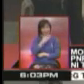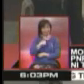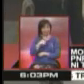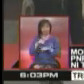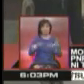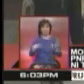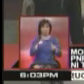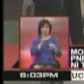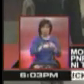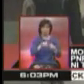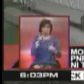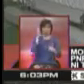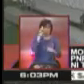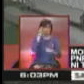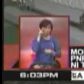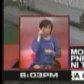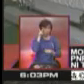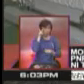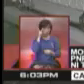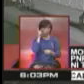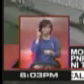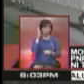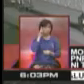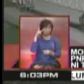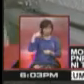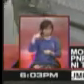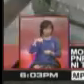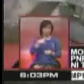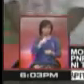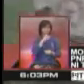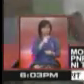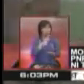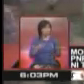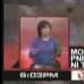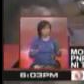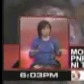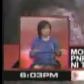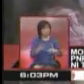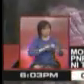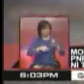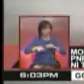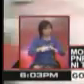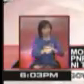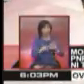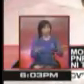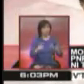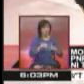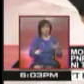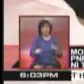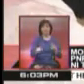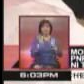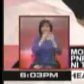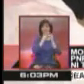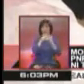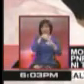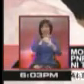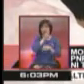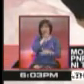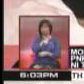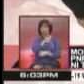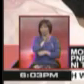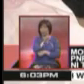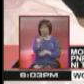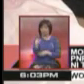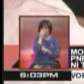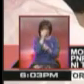siyang kasalanan sa pagkamatay ni Peñaranda. May mensahe pa si Tyrone sa pamilya ng UPLB student. Ano ang